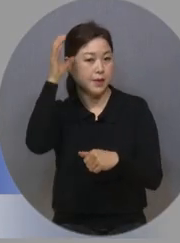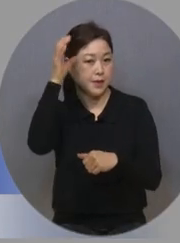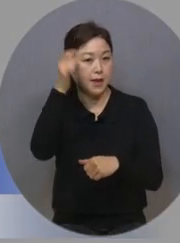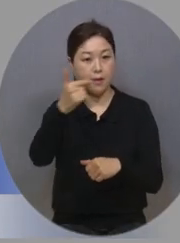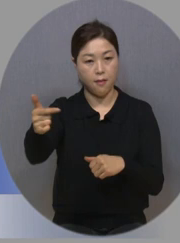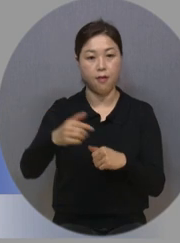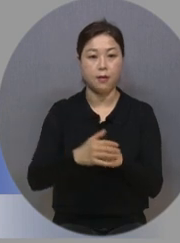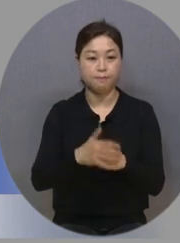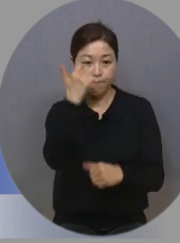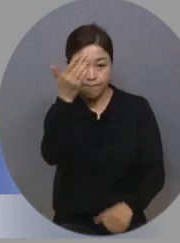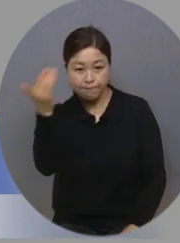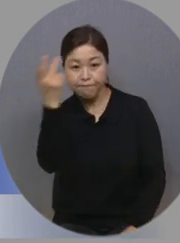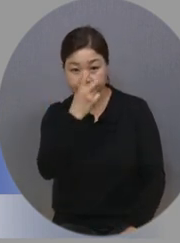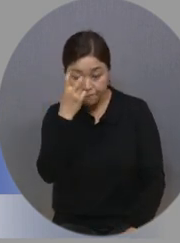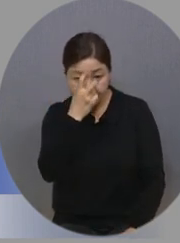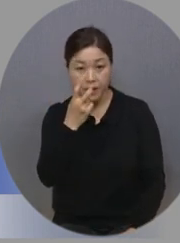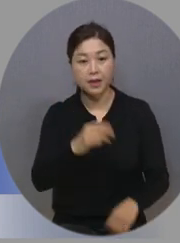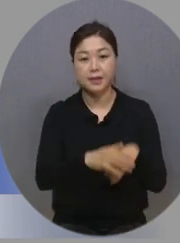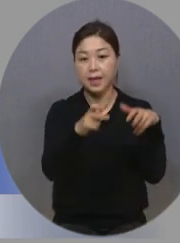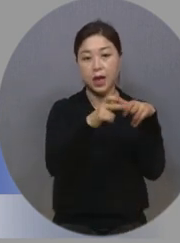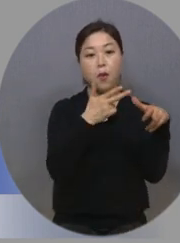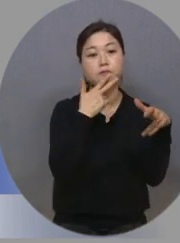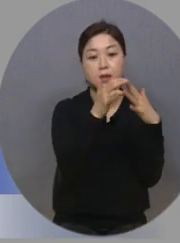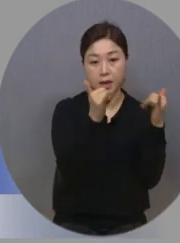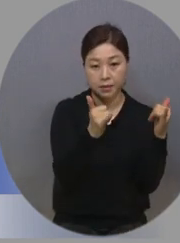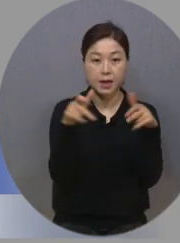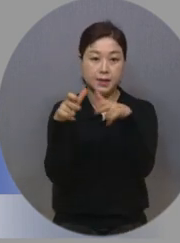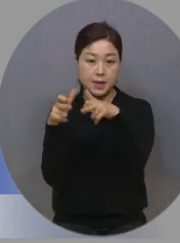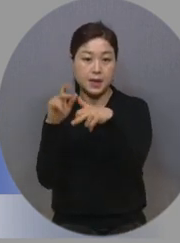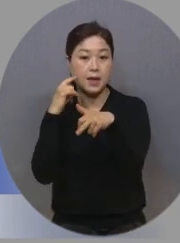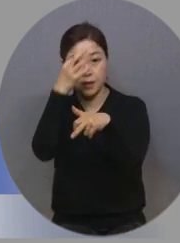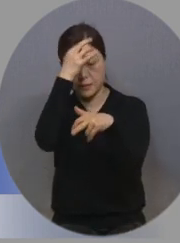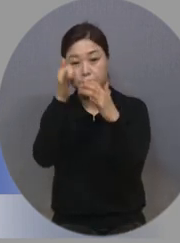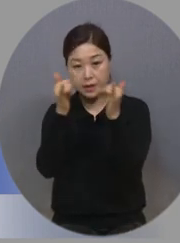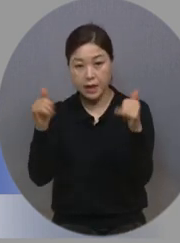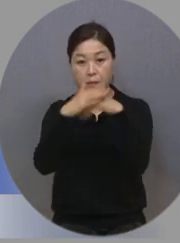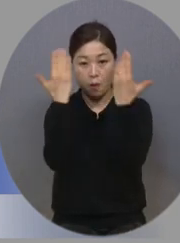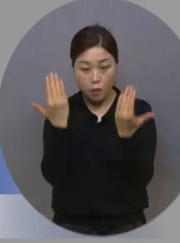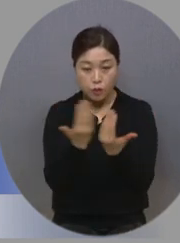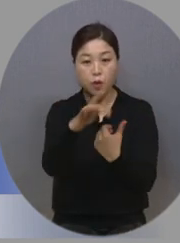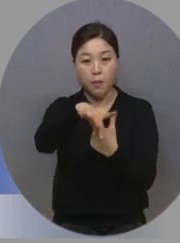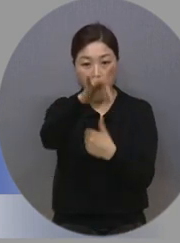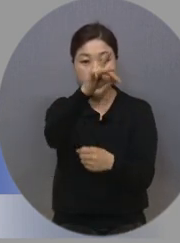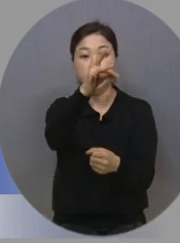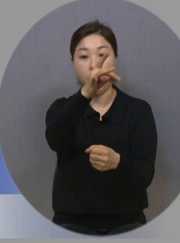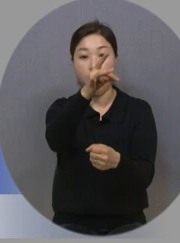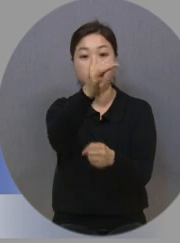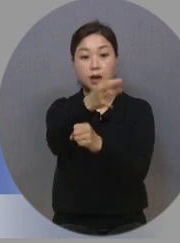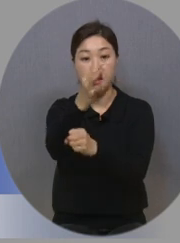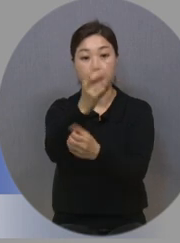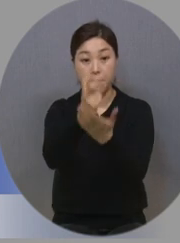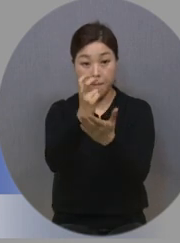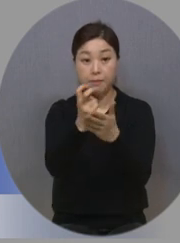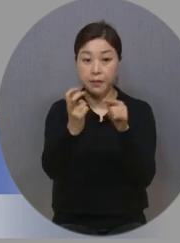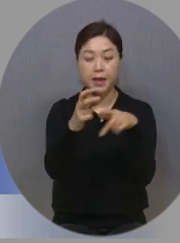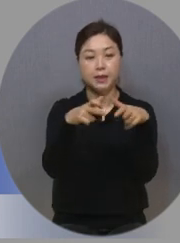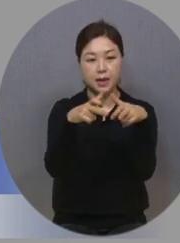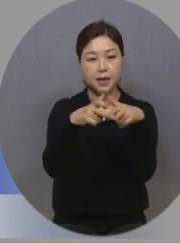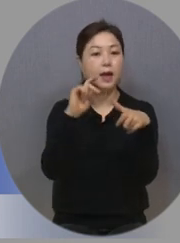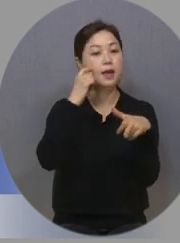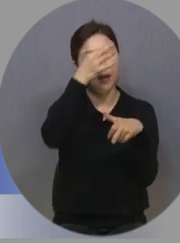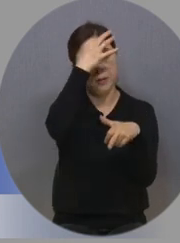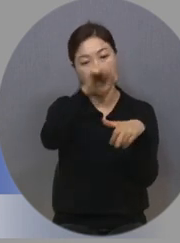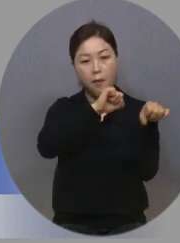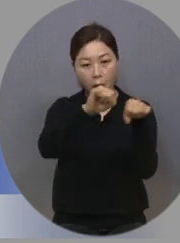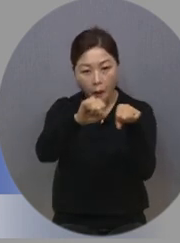이 설문조사에서 비장애예술인과 장애예술인 모두 우선 구매 제도가 장애예술 활성화에